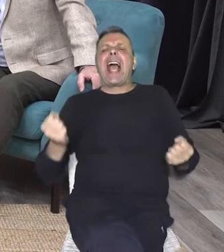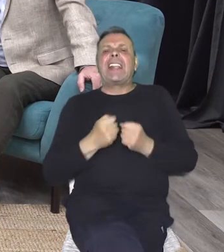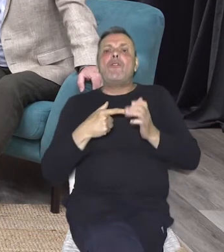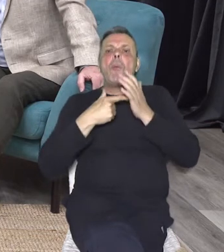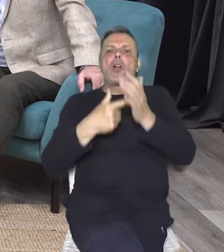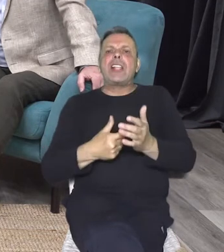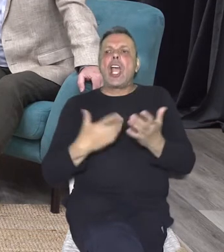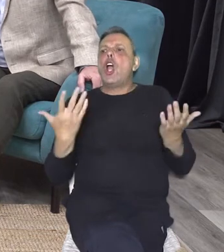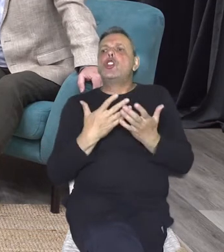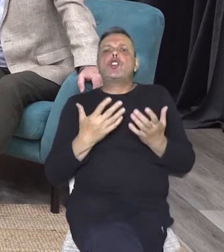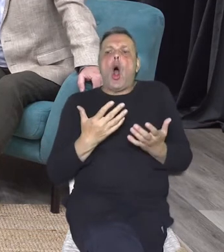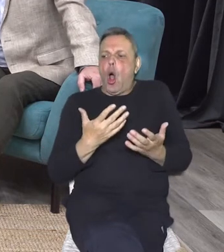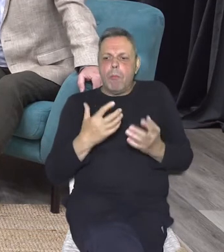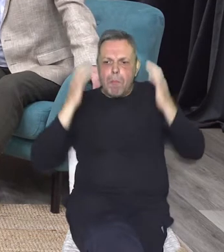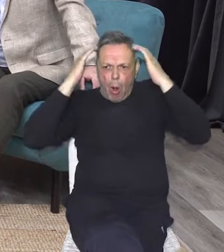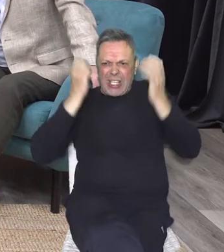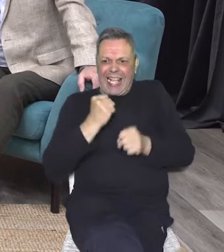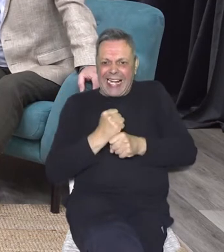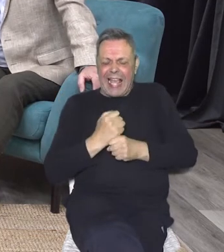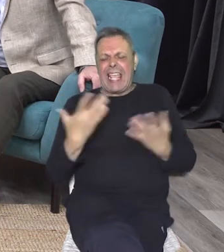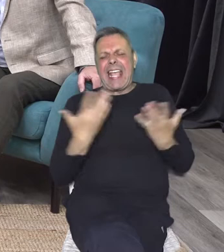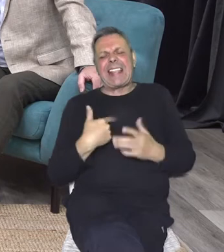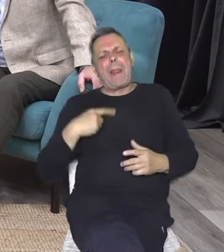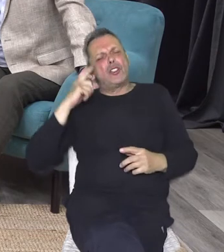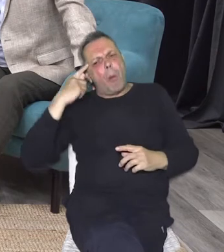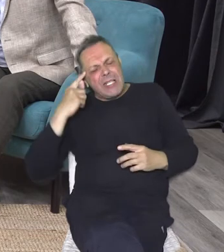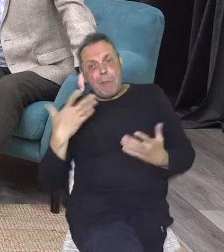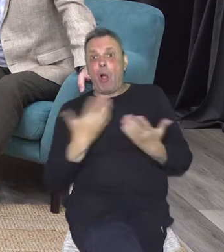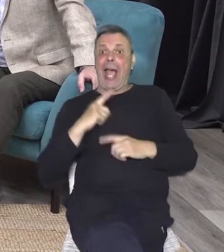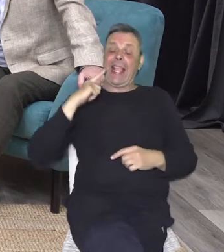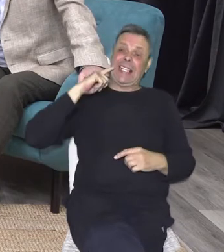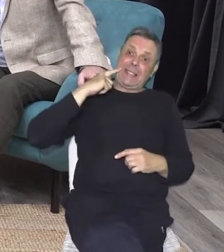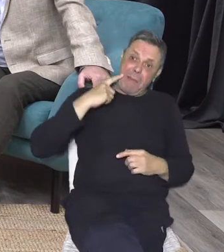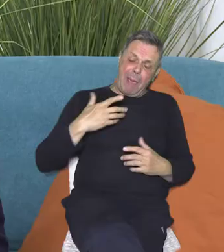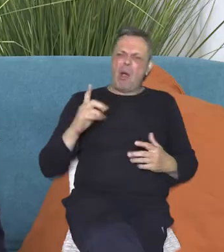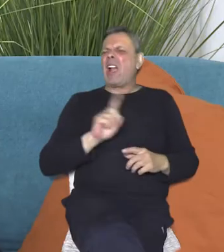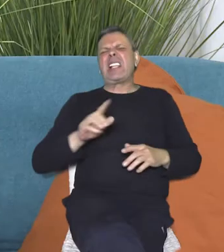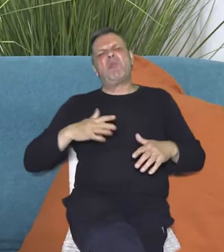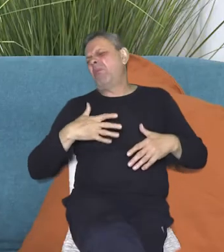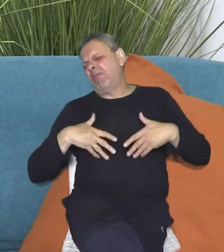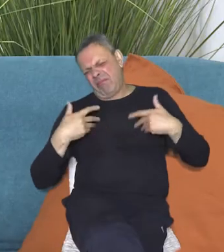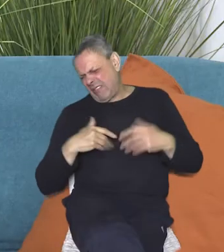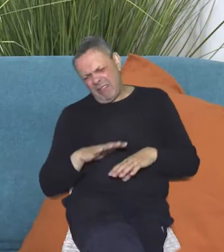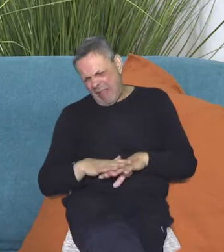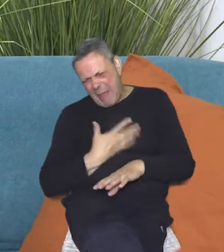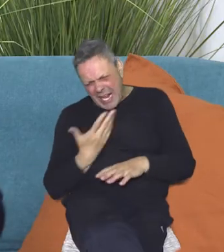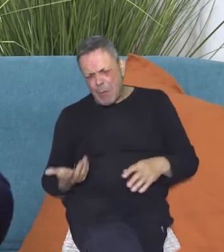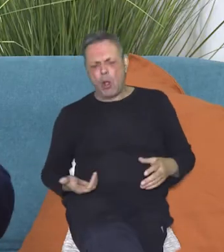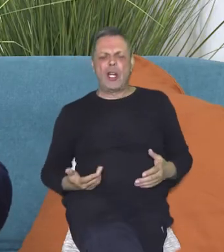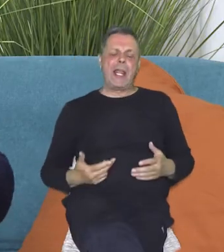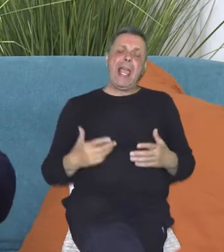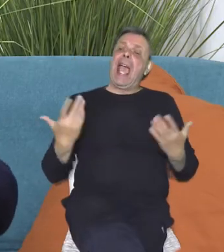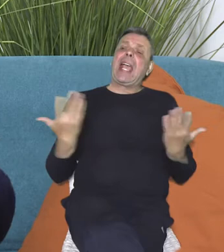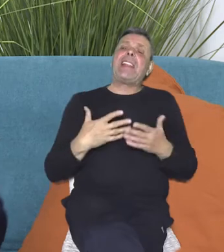aktivnosti pokazuje šta se aktivira u mozgu. Kad nešto mislimo, kad se smijemo, kad smo neraspoloženi, kad smo zabrinuti.